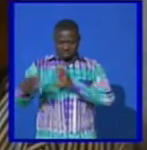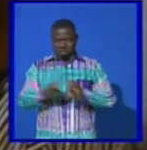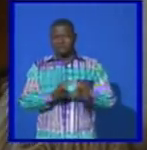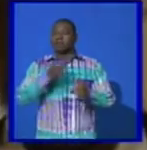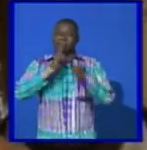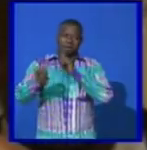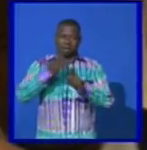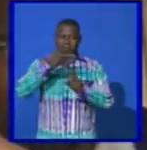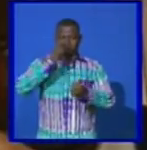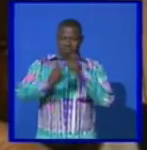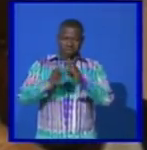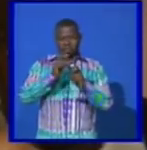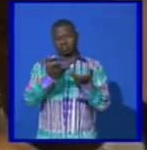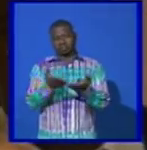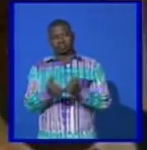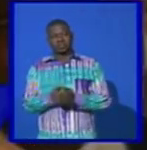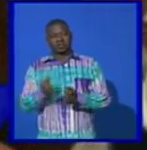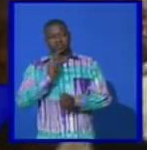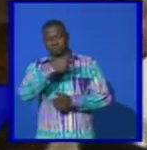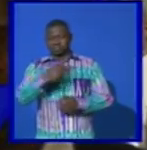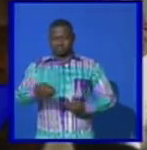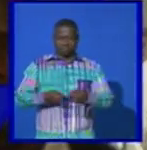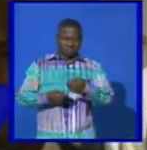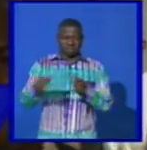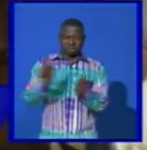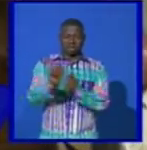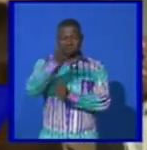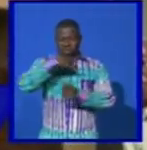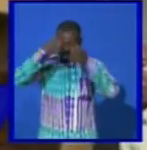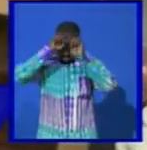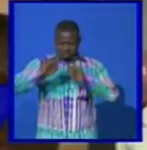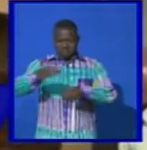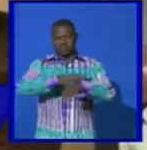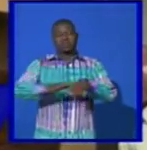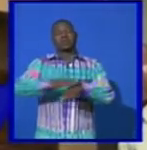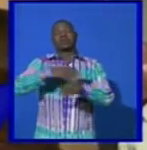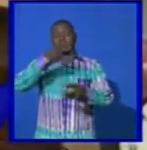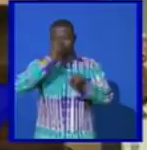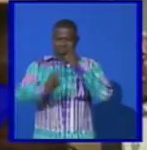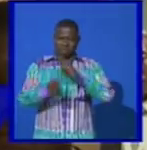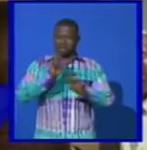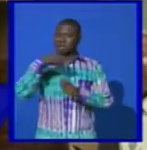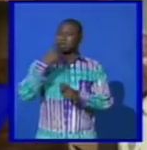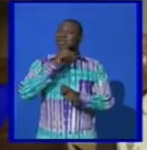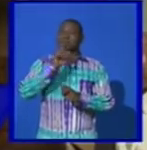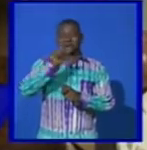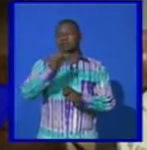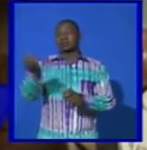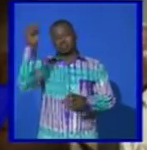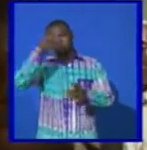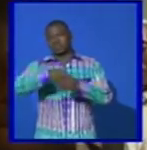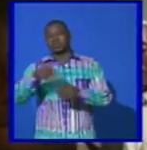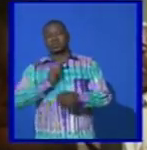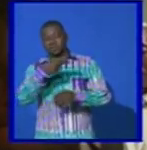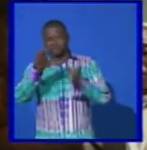doléances. Nous avons échangé avec le président de la République surtout sur les questions qui concernent notre communauté à Kano, surtout